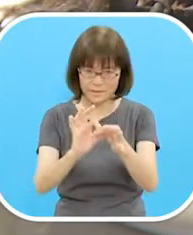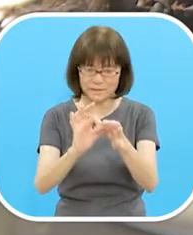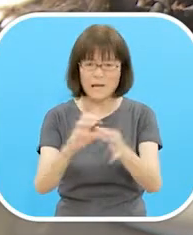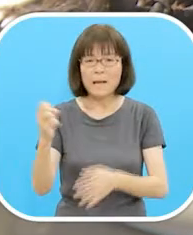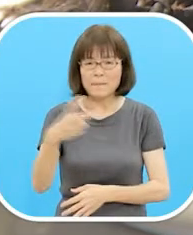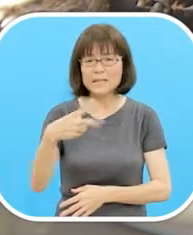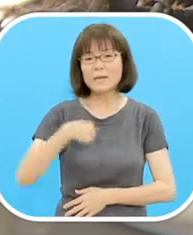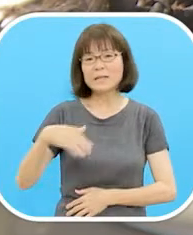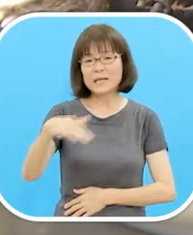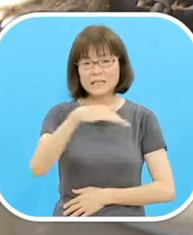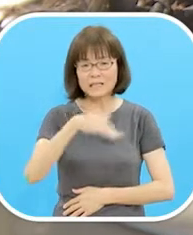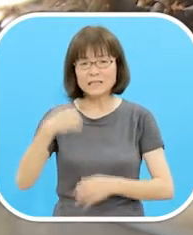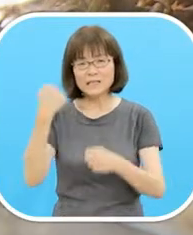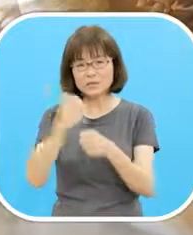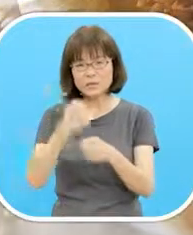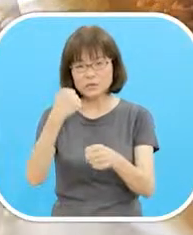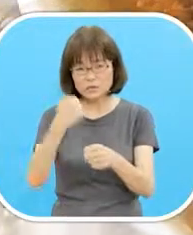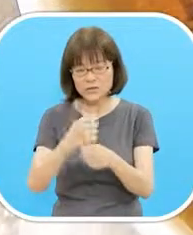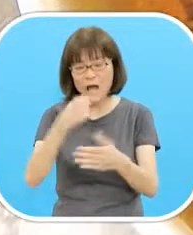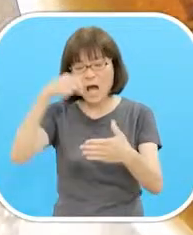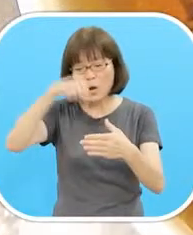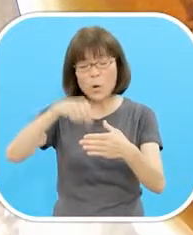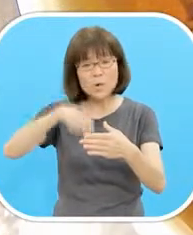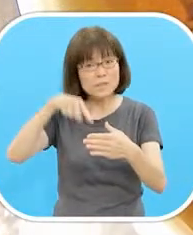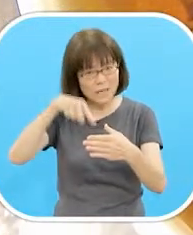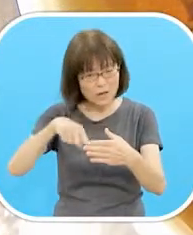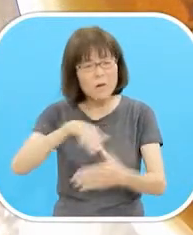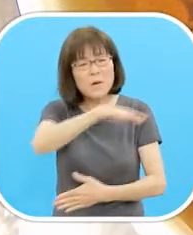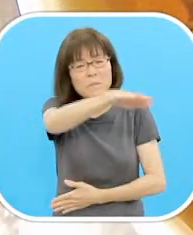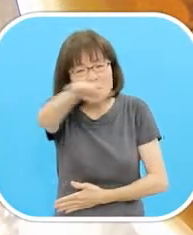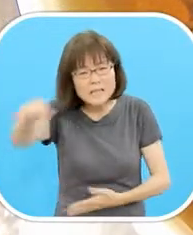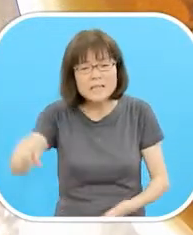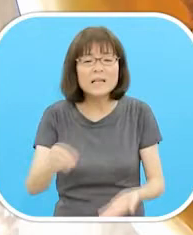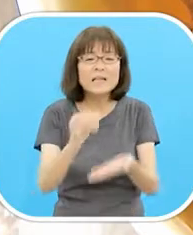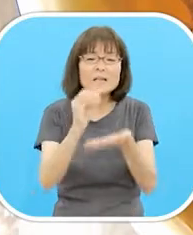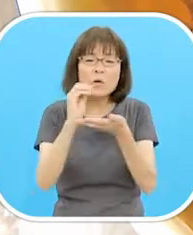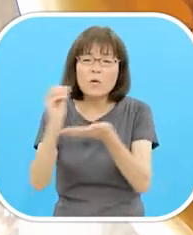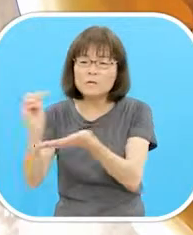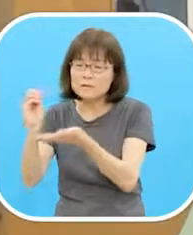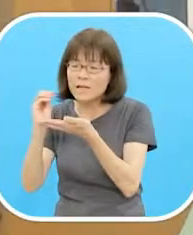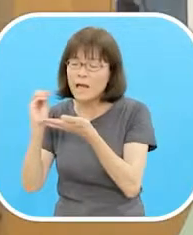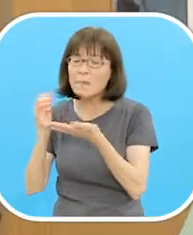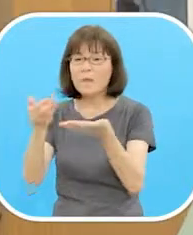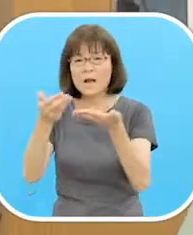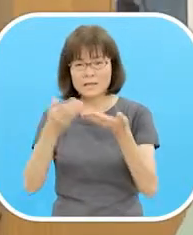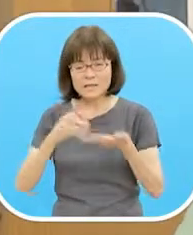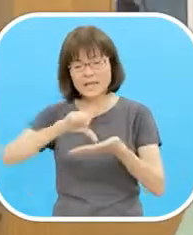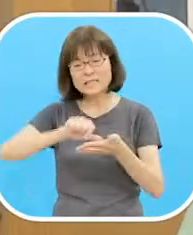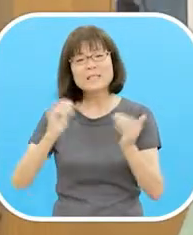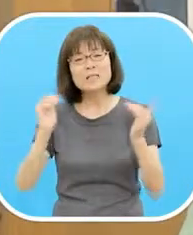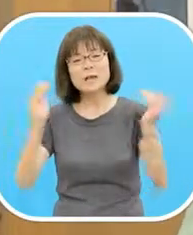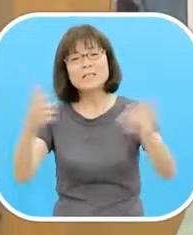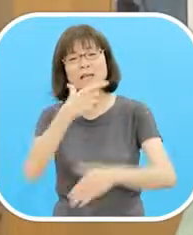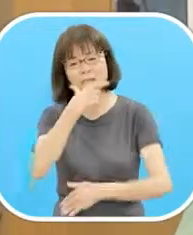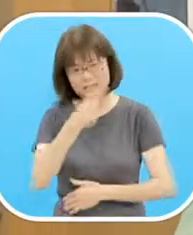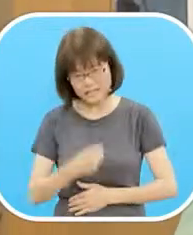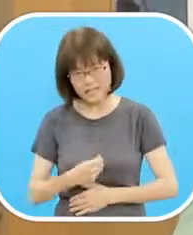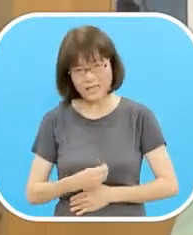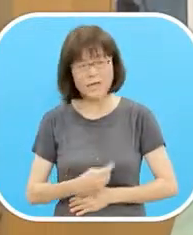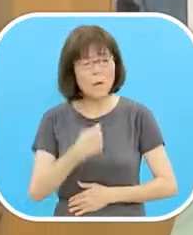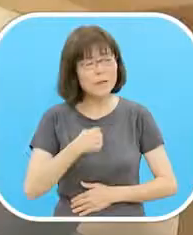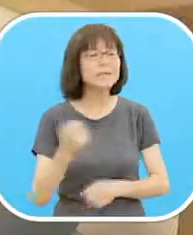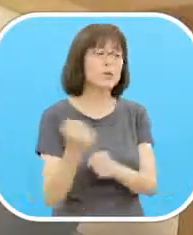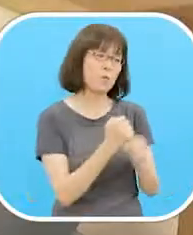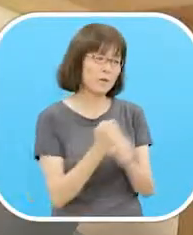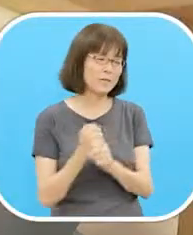今回私たちが作った檜山幸姫をたくさんの方々に飲んでもらい、地域の活性化につなげていきたいと思っています。 応援